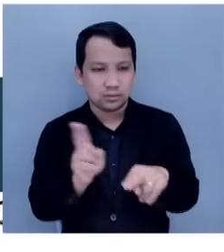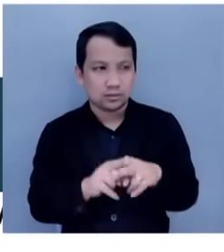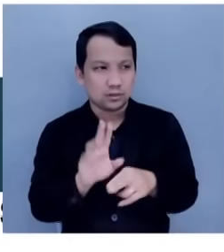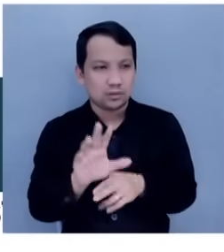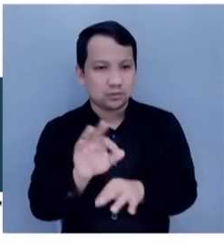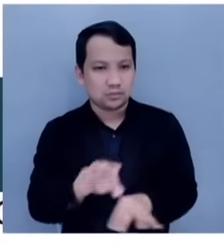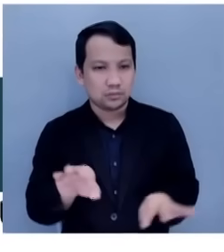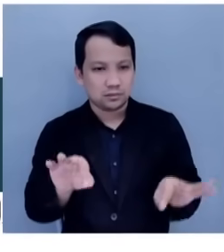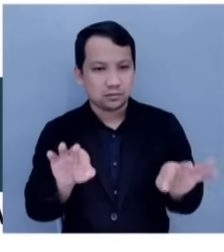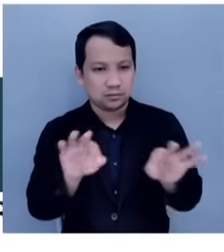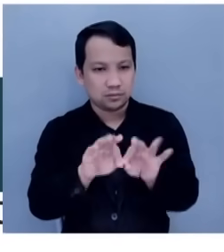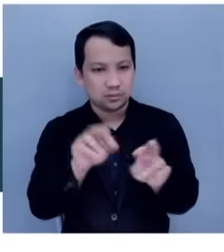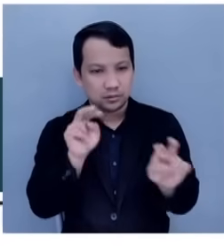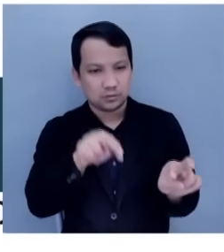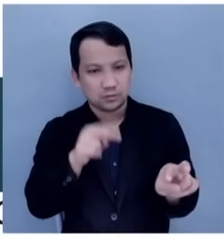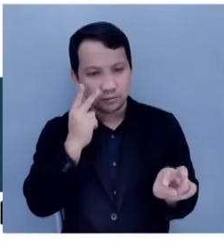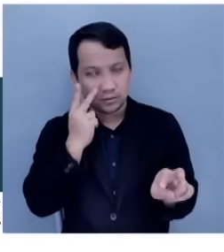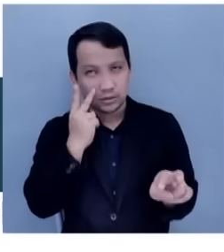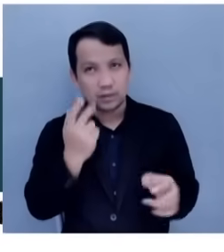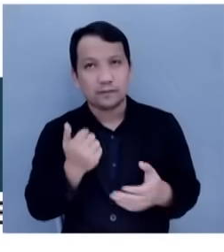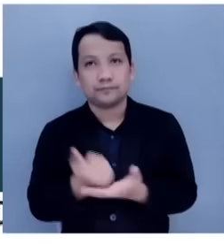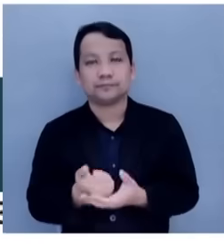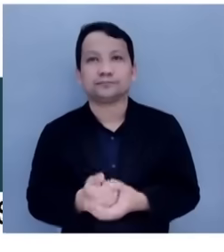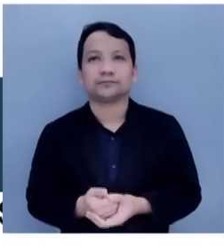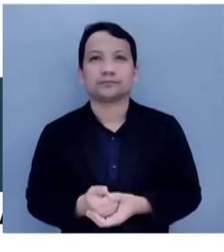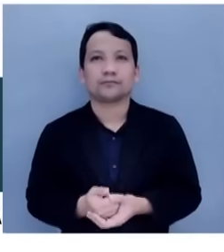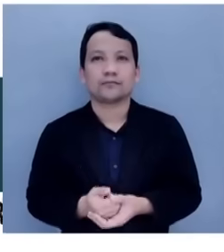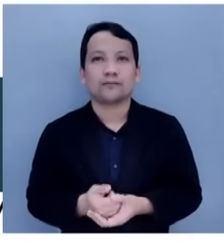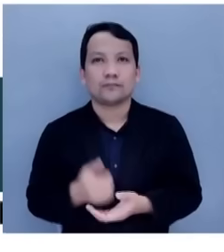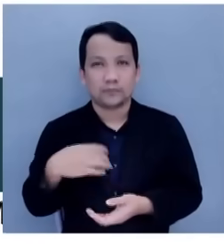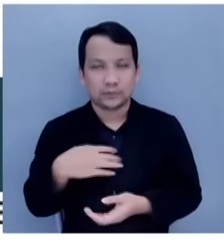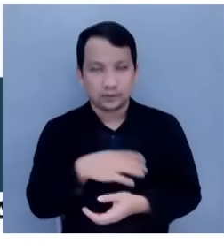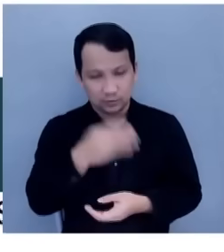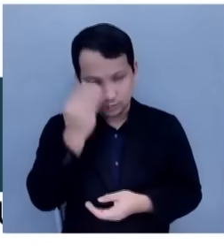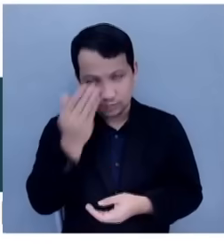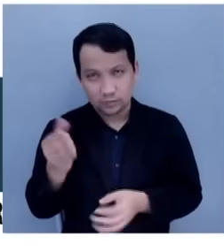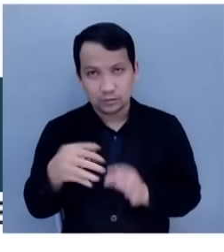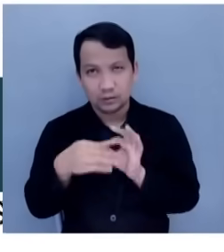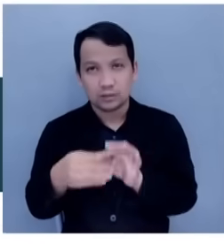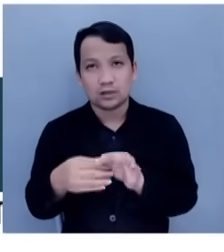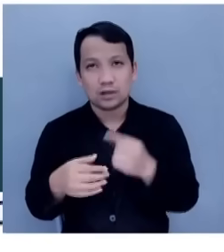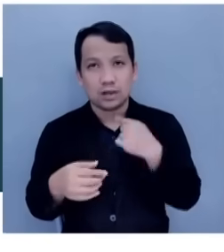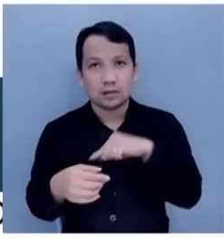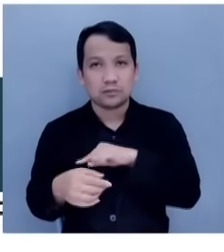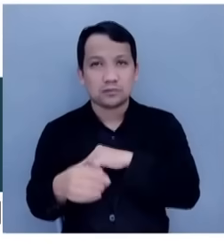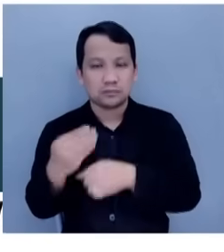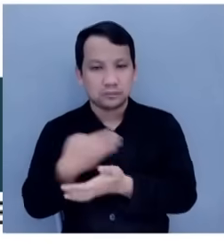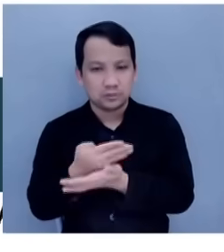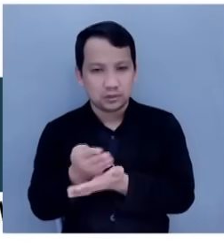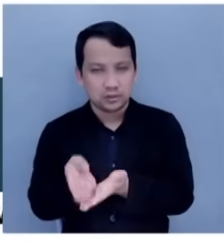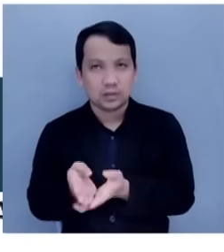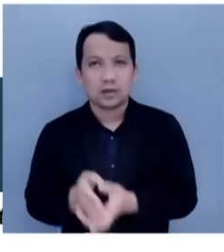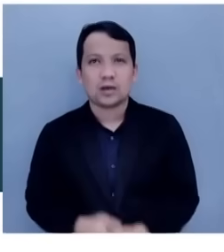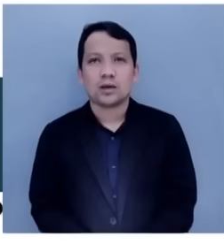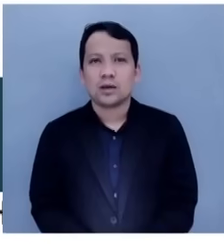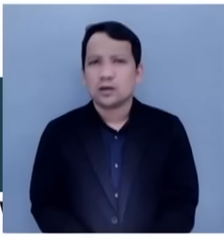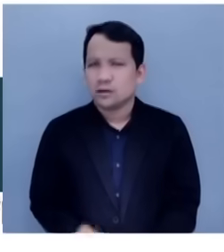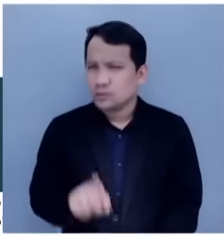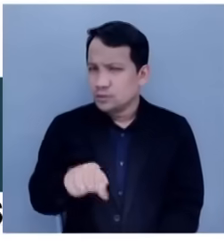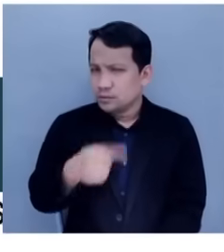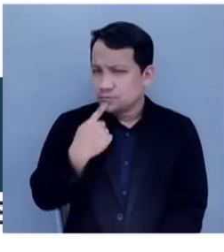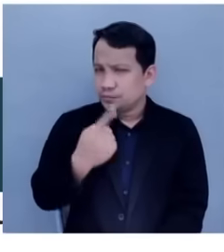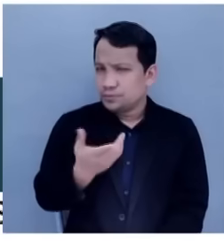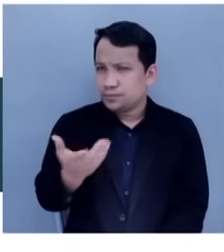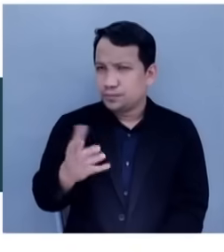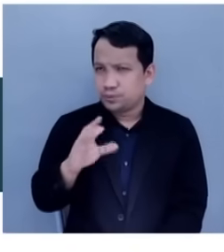na tignan ng mabuti ng Kongreso kung tasaan talaga nilalaan itong mga budget. Pero mukhang tinitindigan po ng